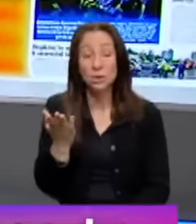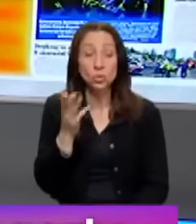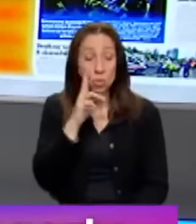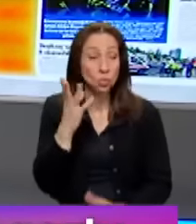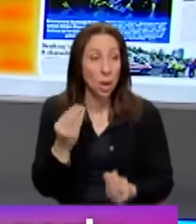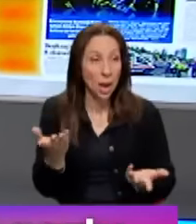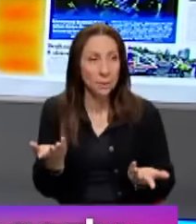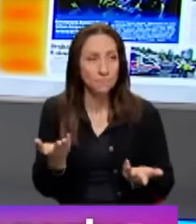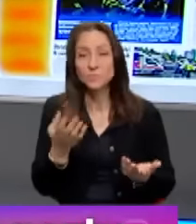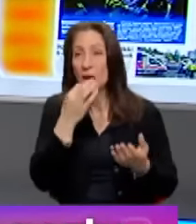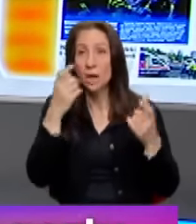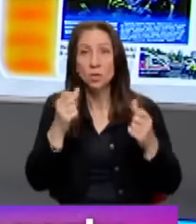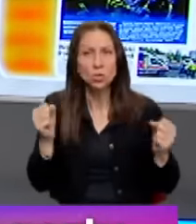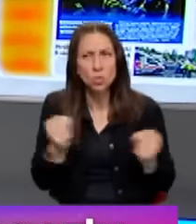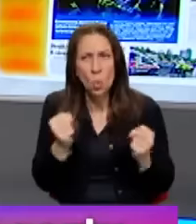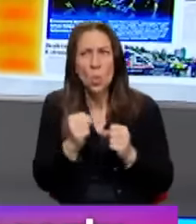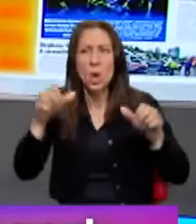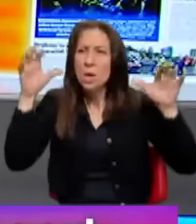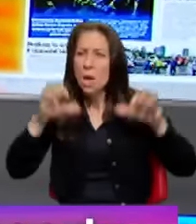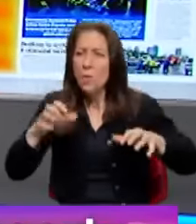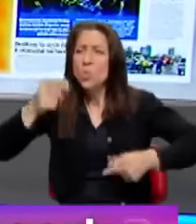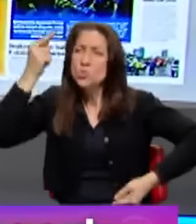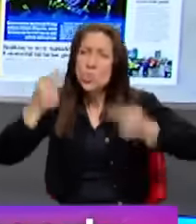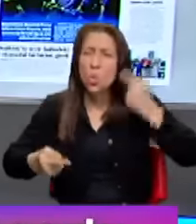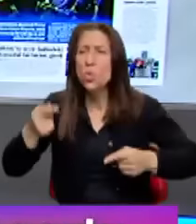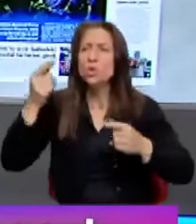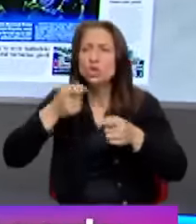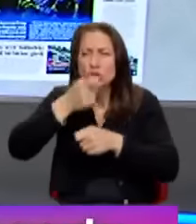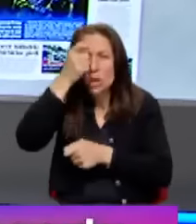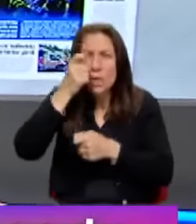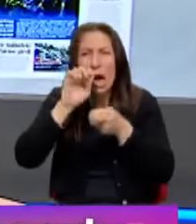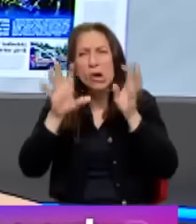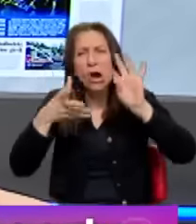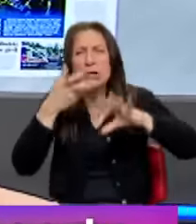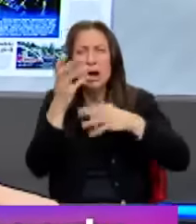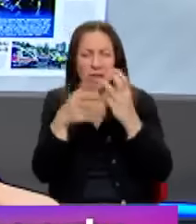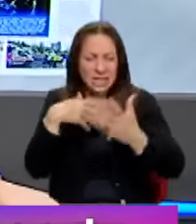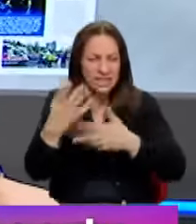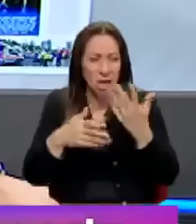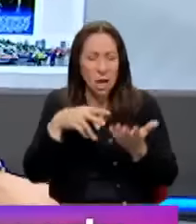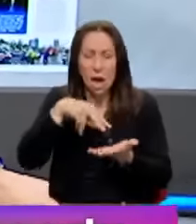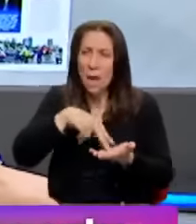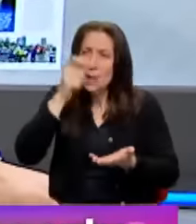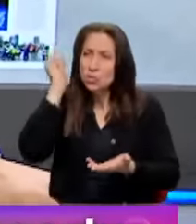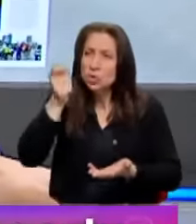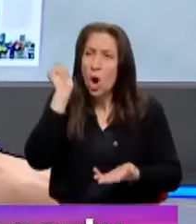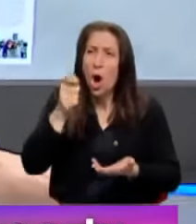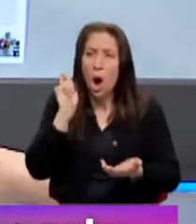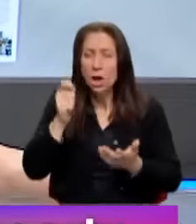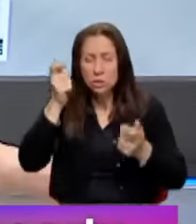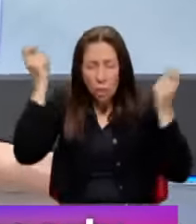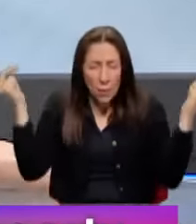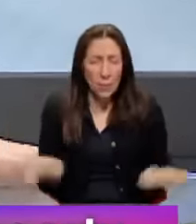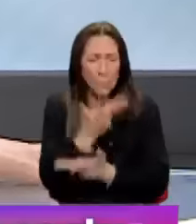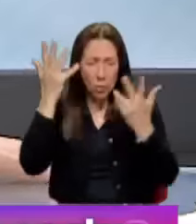Neticede Ankara'da soğukta yağmur altında Dolunun altında şemsiyeleri de böyle uçarken ayakta bile duramayacak kadar